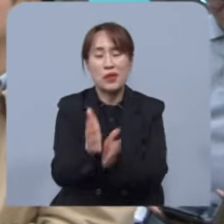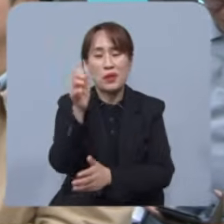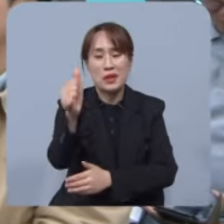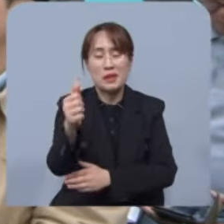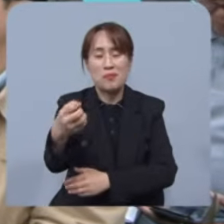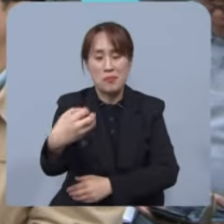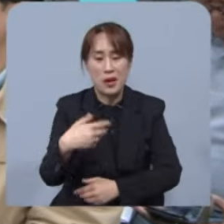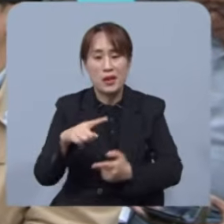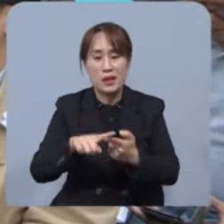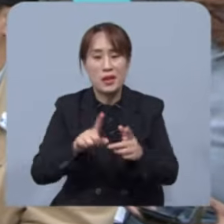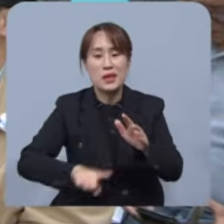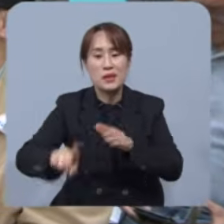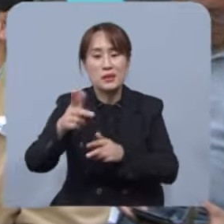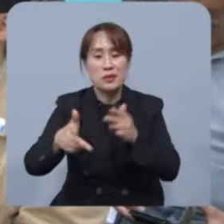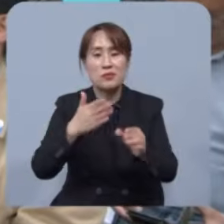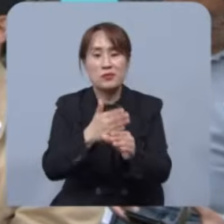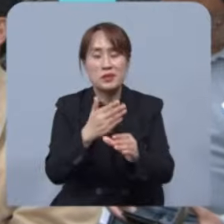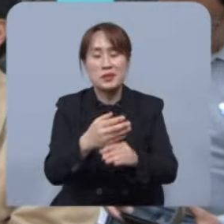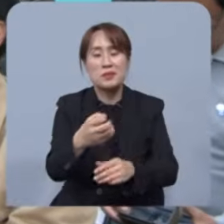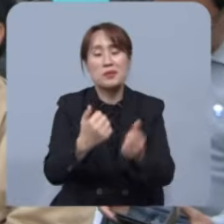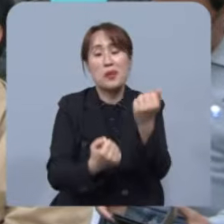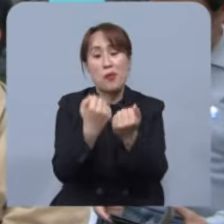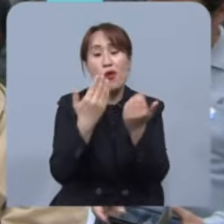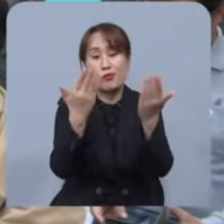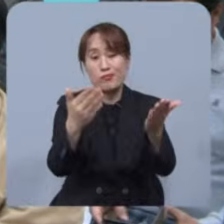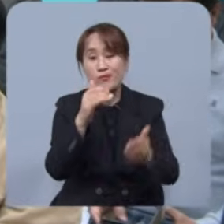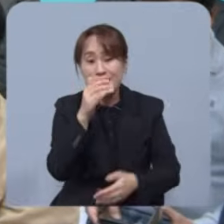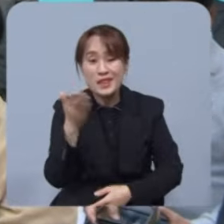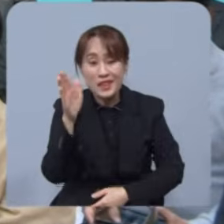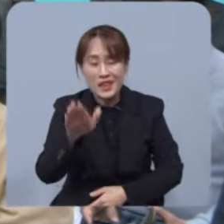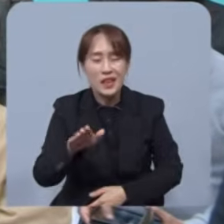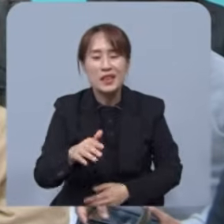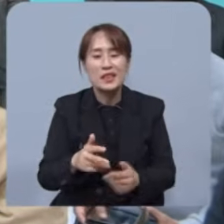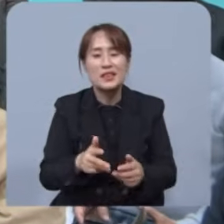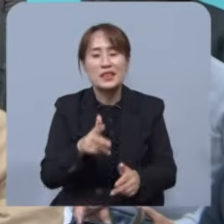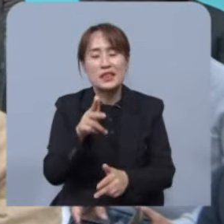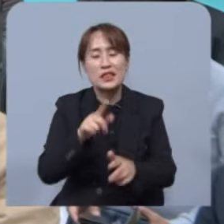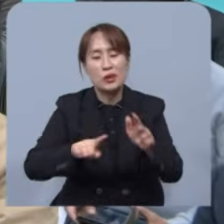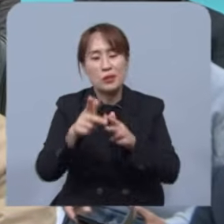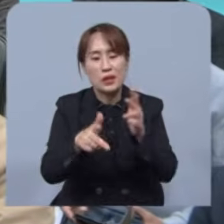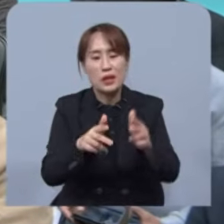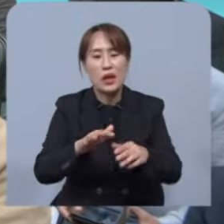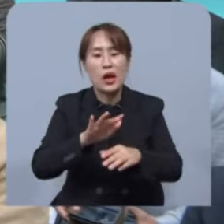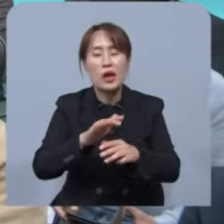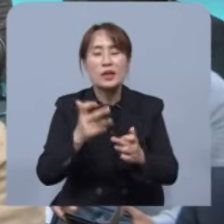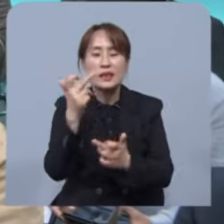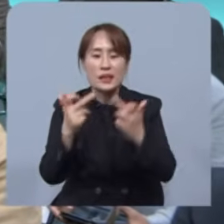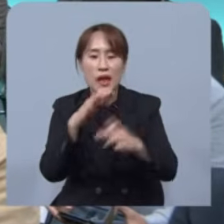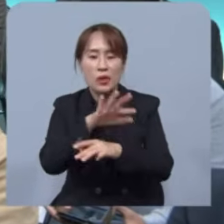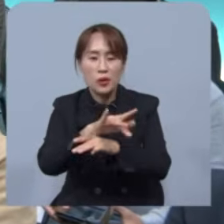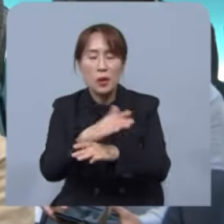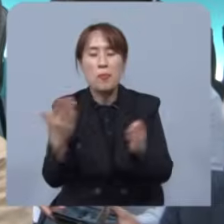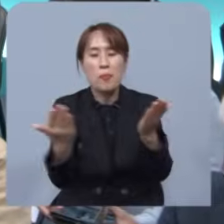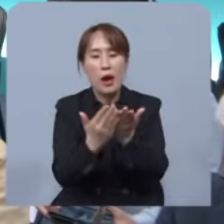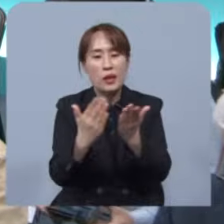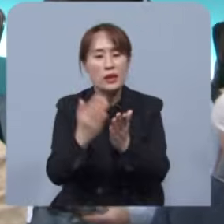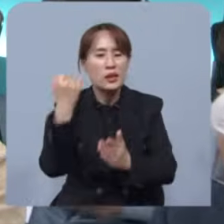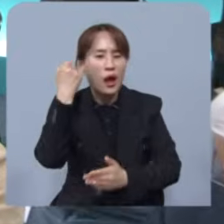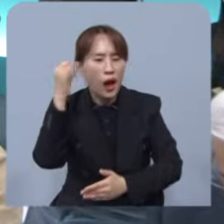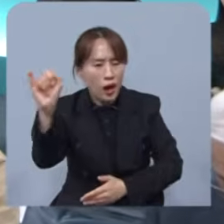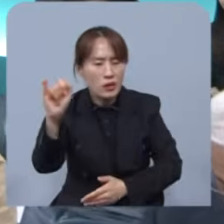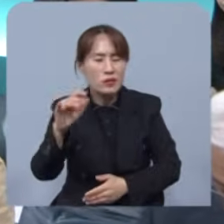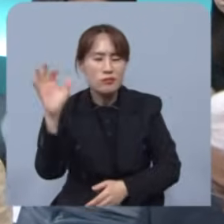말씀하실 때 첨단 산업 중심으로 말씀하셨는데 그런 것이 아니라 그런 농산촌 지역에 맞는 아이템들을